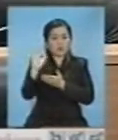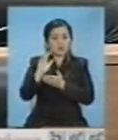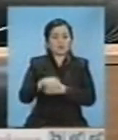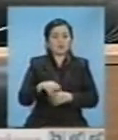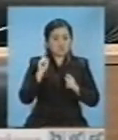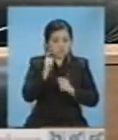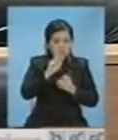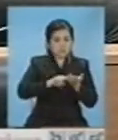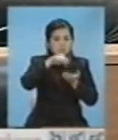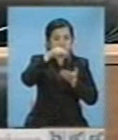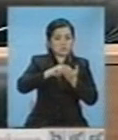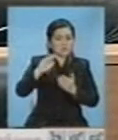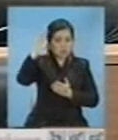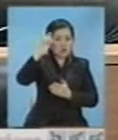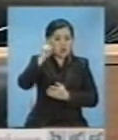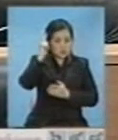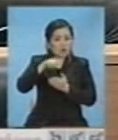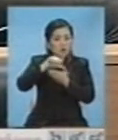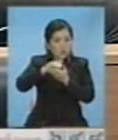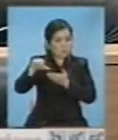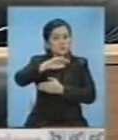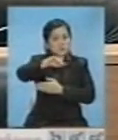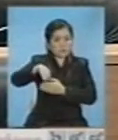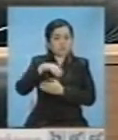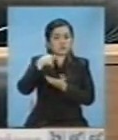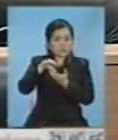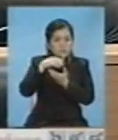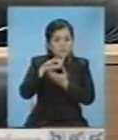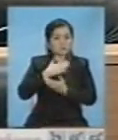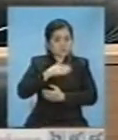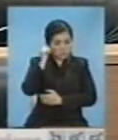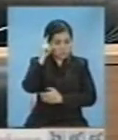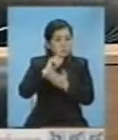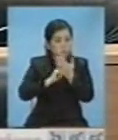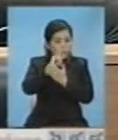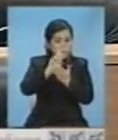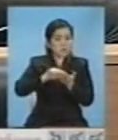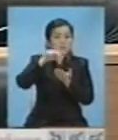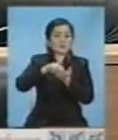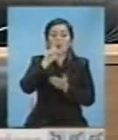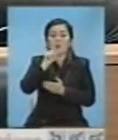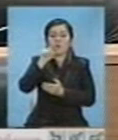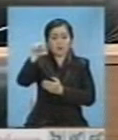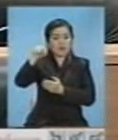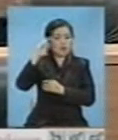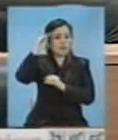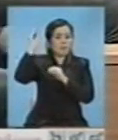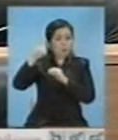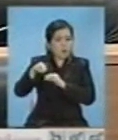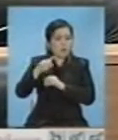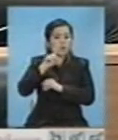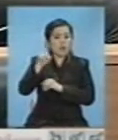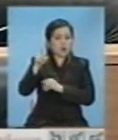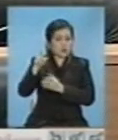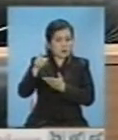ที่พูดมาผมเข้าใจถูกไหมท่านประธานครับยืนขึ้นและบอกว่าเขาโกหกและบอกไม่ต้องถอนแต่ไปกล่าวหาเข